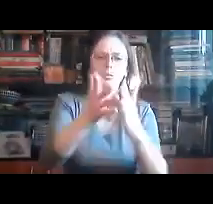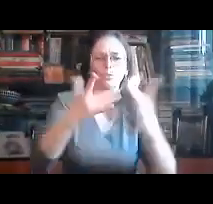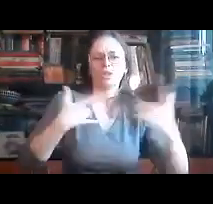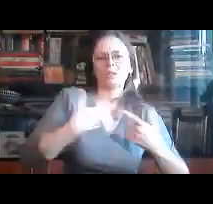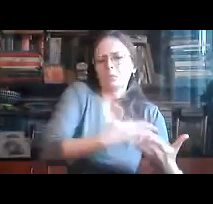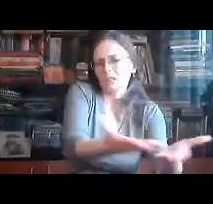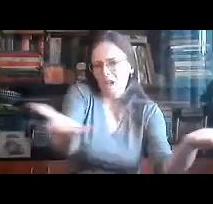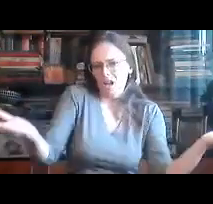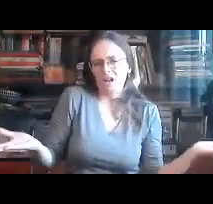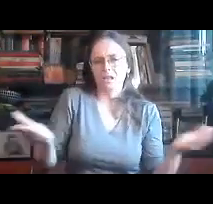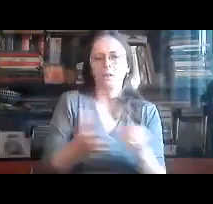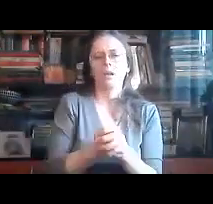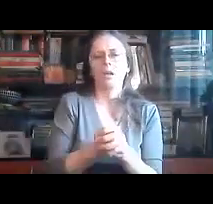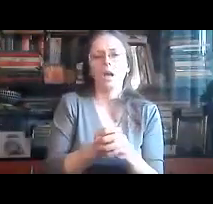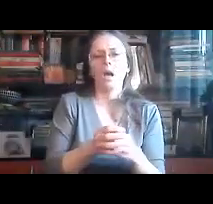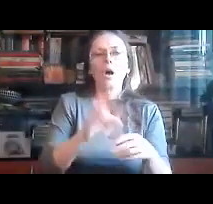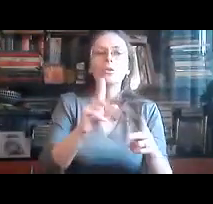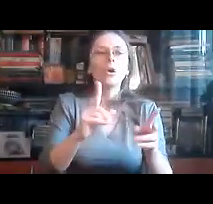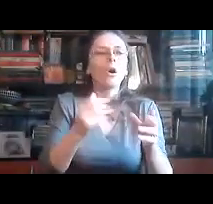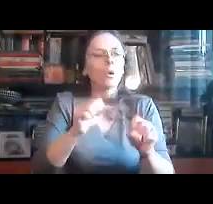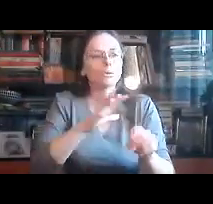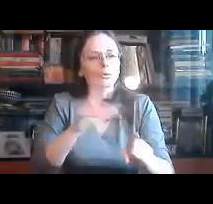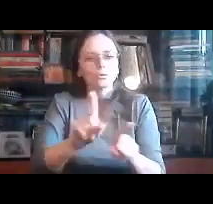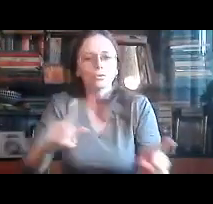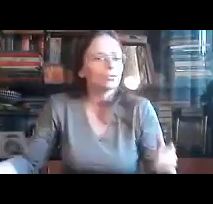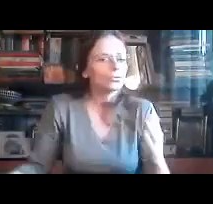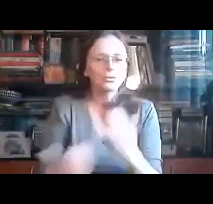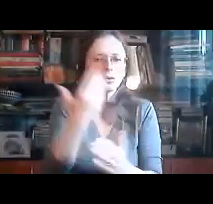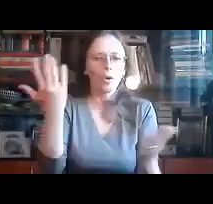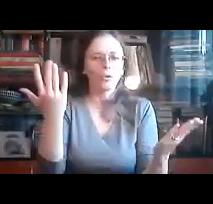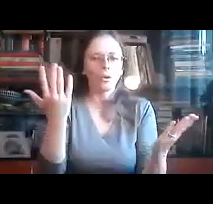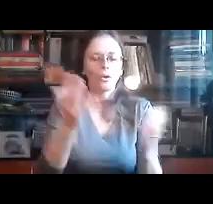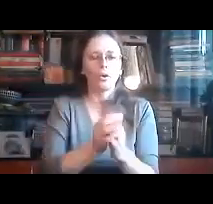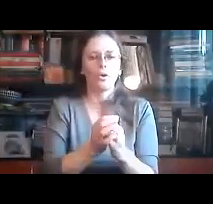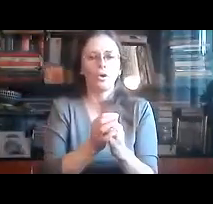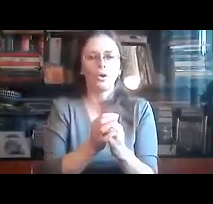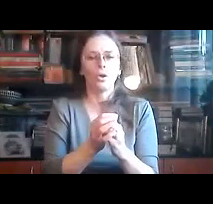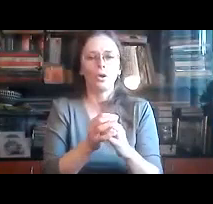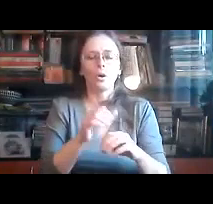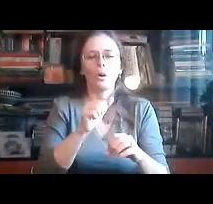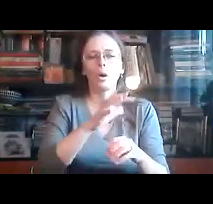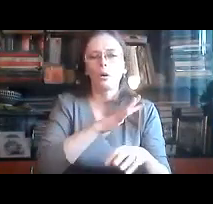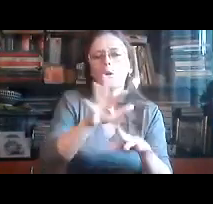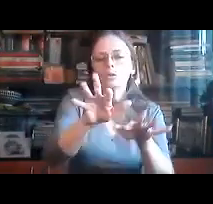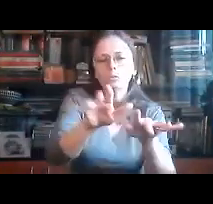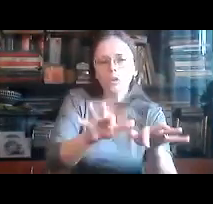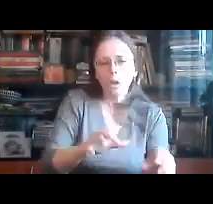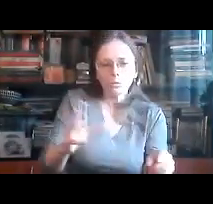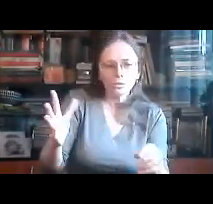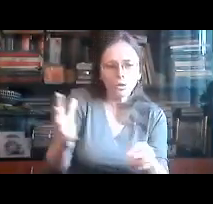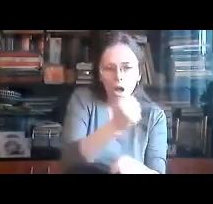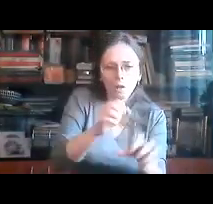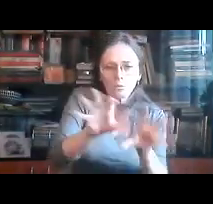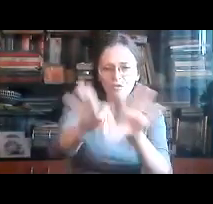этот вопрос не очень стоит, потому что театр и так использовал столько, достаточно Кэти Митчелл посмотреть, да,